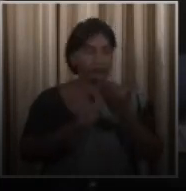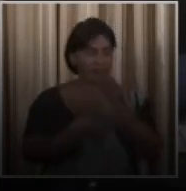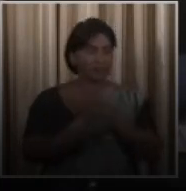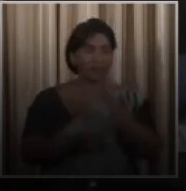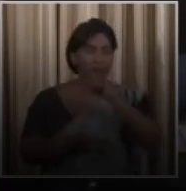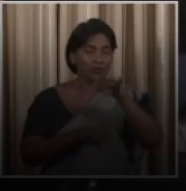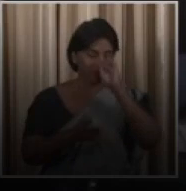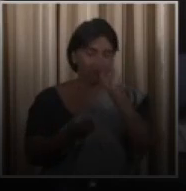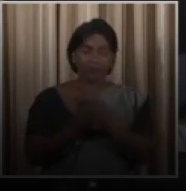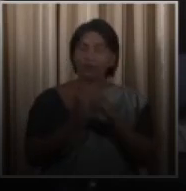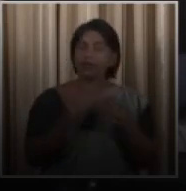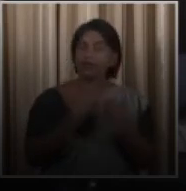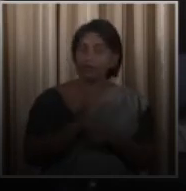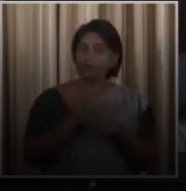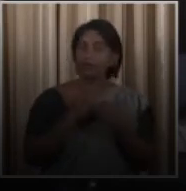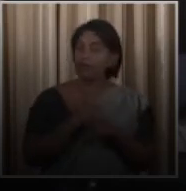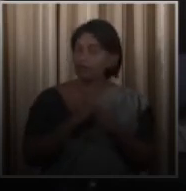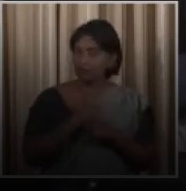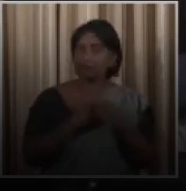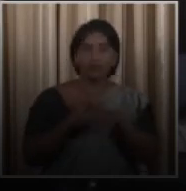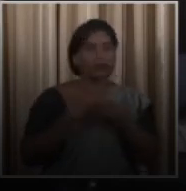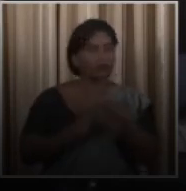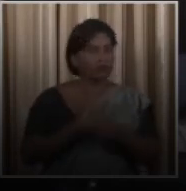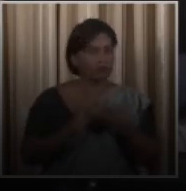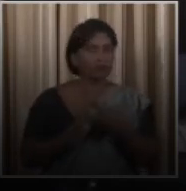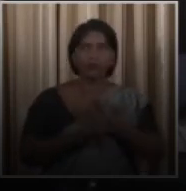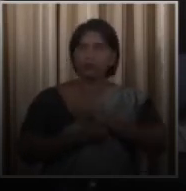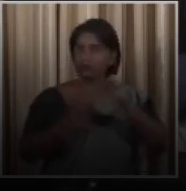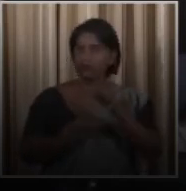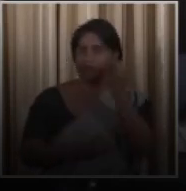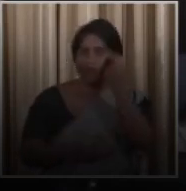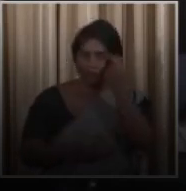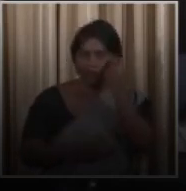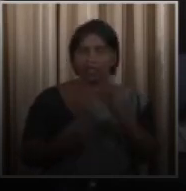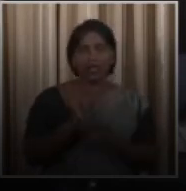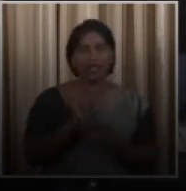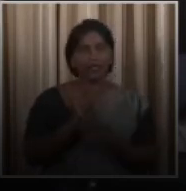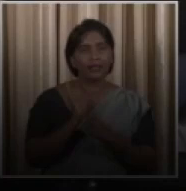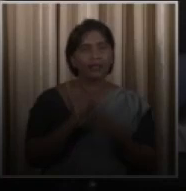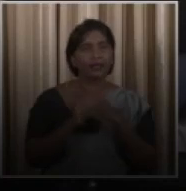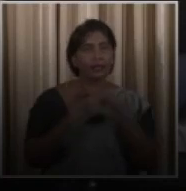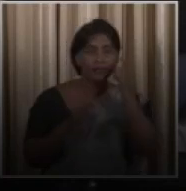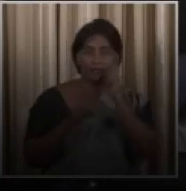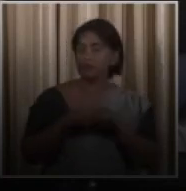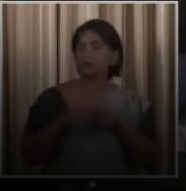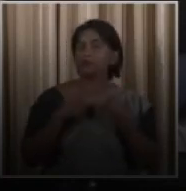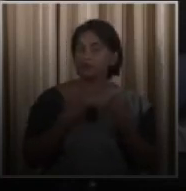මහජන ආරක්ෂක පනත යටතේ ඒක හදනකොට මේ රටේ අරගල කියලා අදහස් කරේ එල්ටීටී ත්‍රස්තවාදී